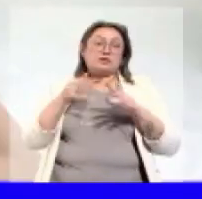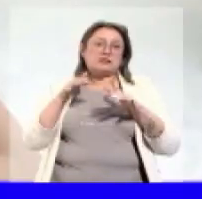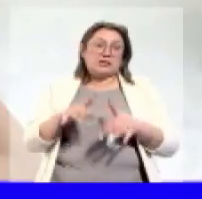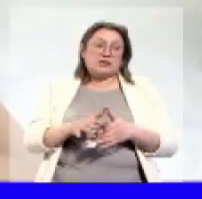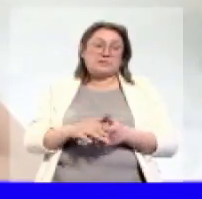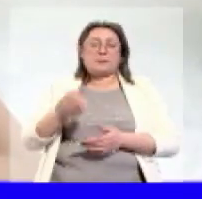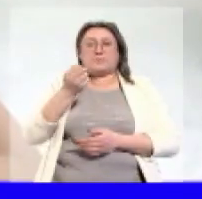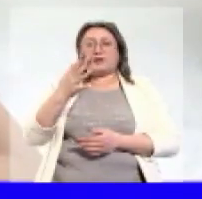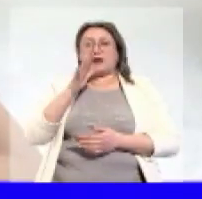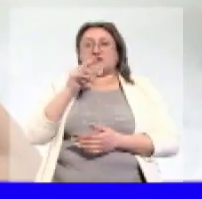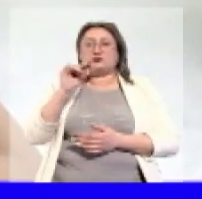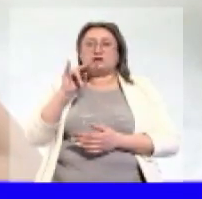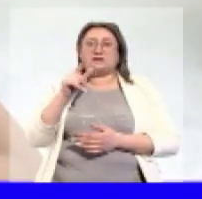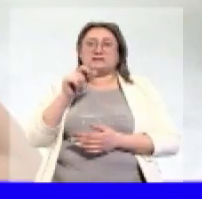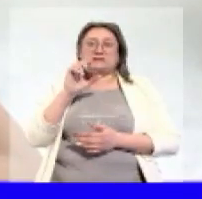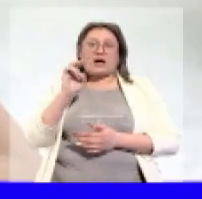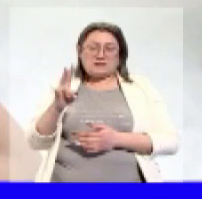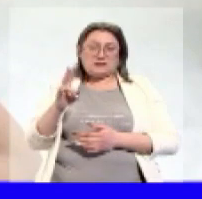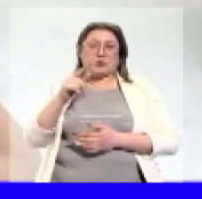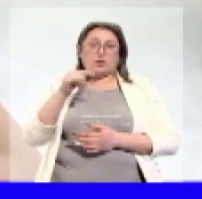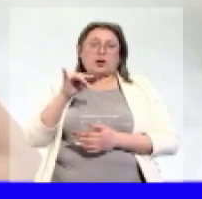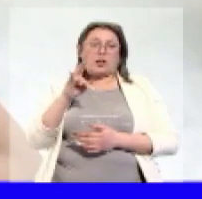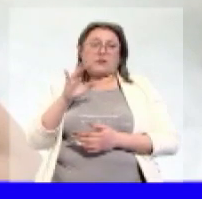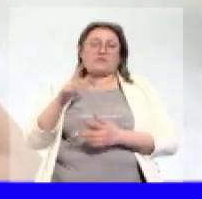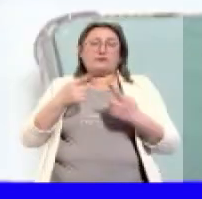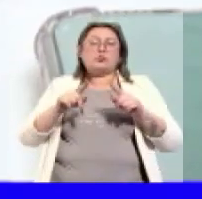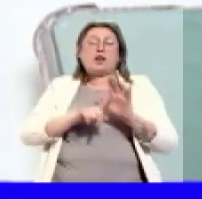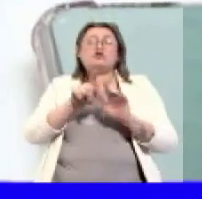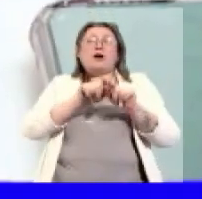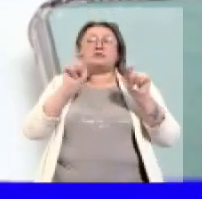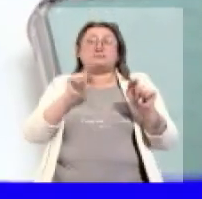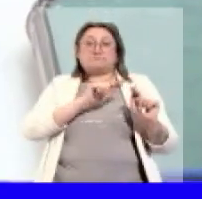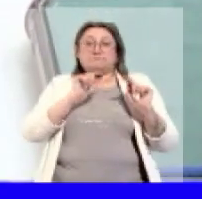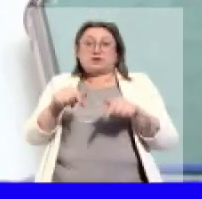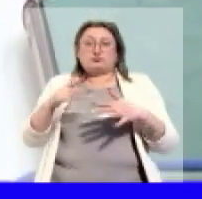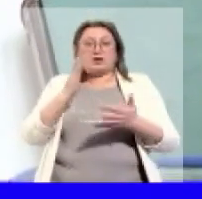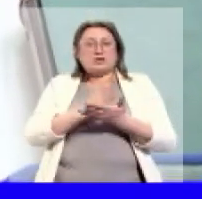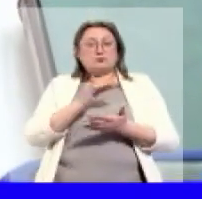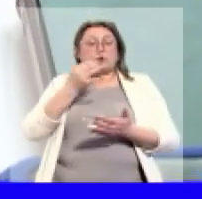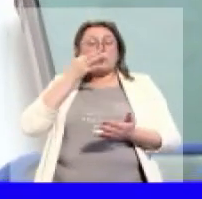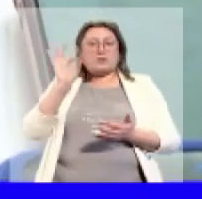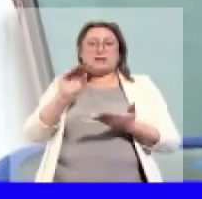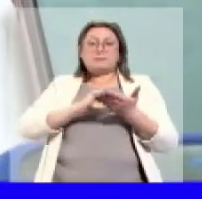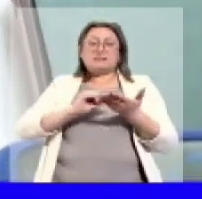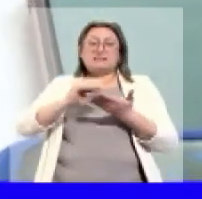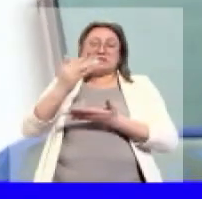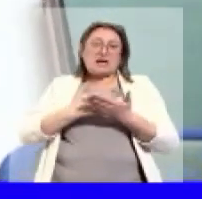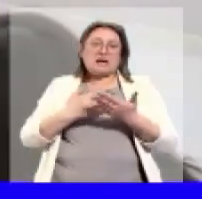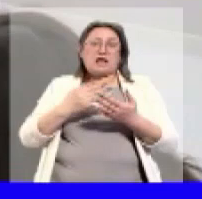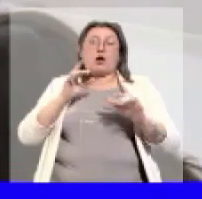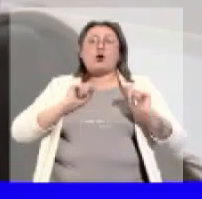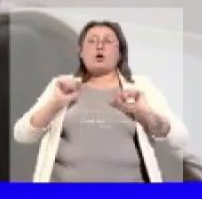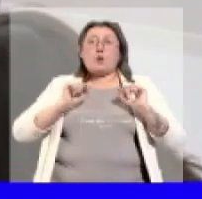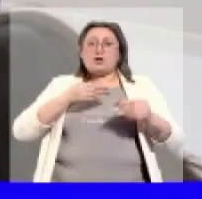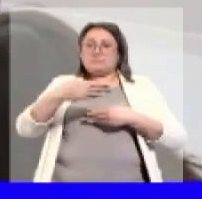дело. 15-летний Чингисхан Гурьянов в кружке самого открытия и уже имеет кое-какой опыт. Написать сценарий и раздать